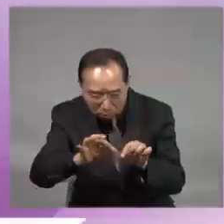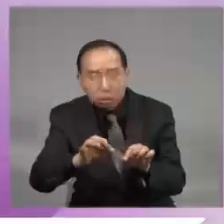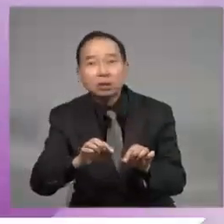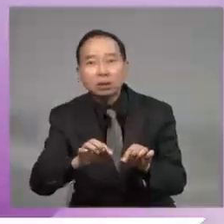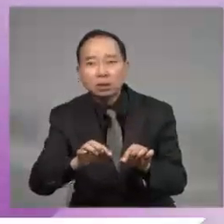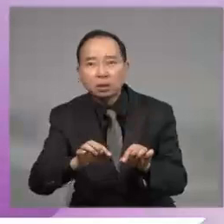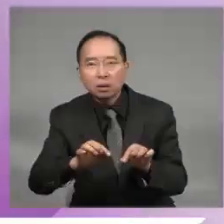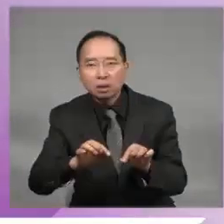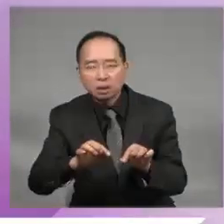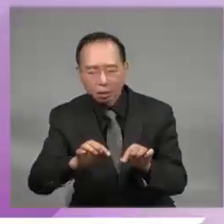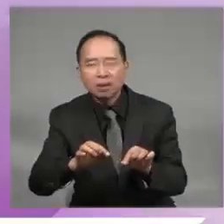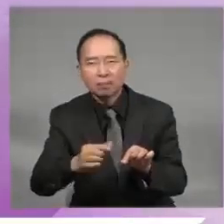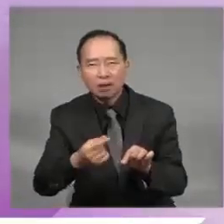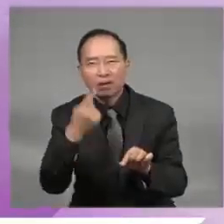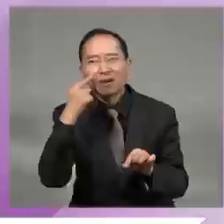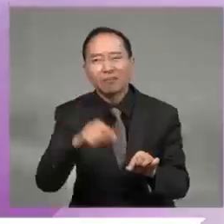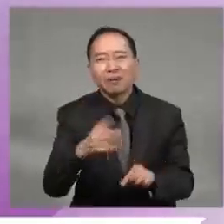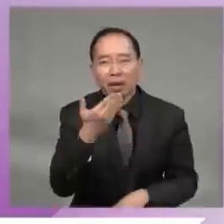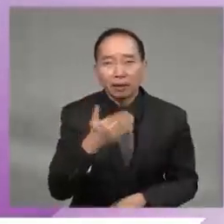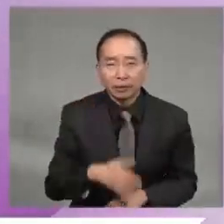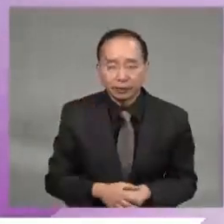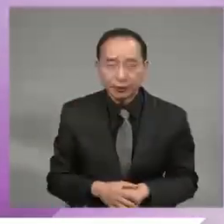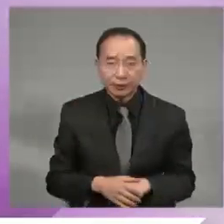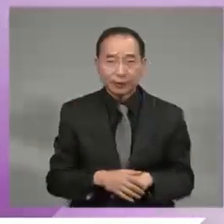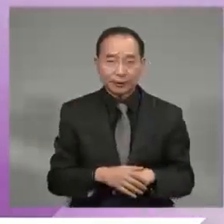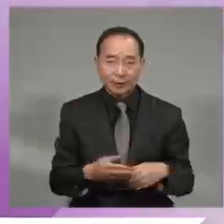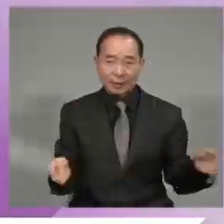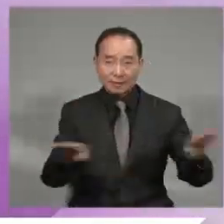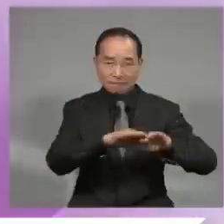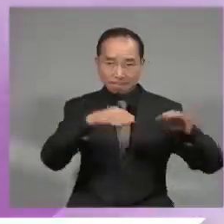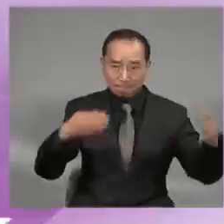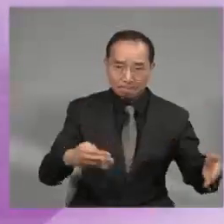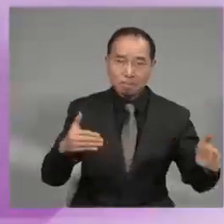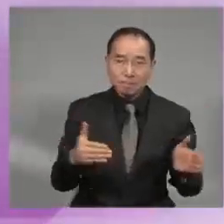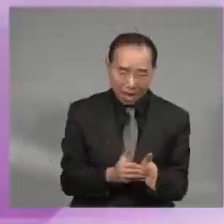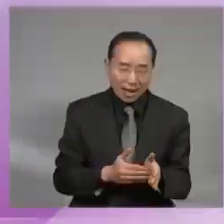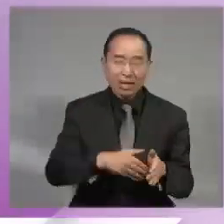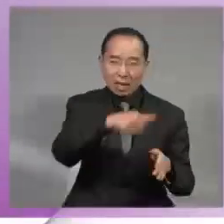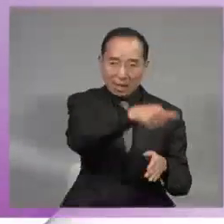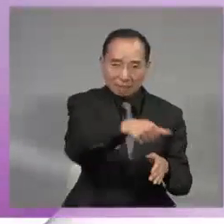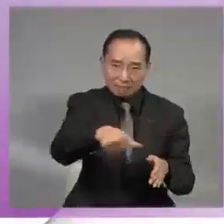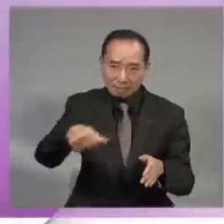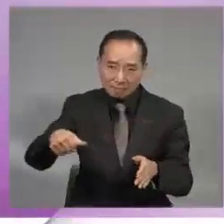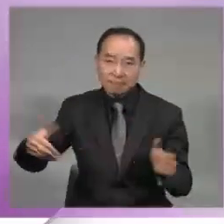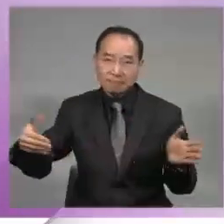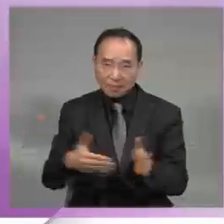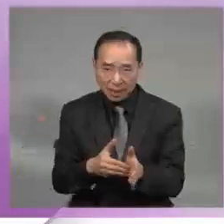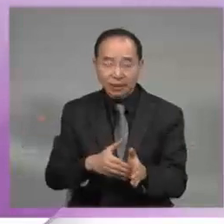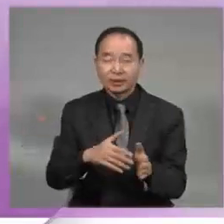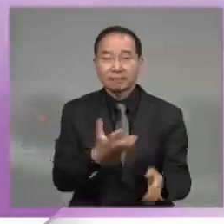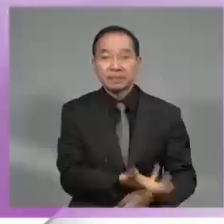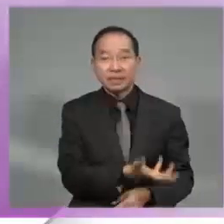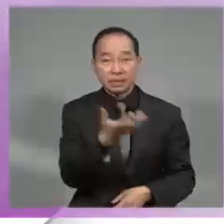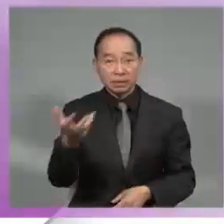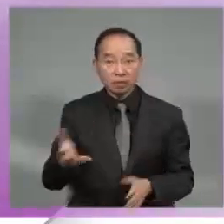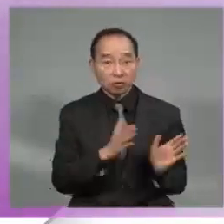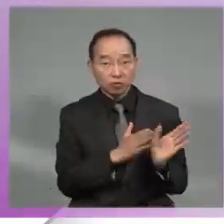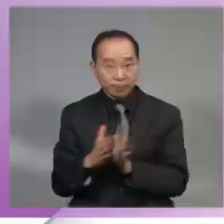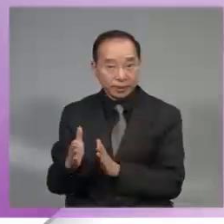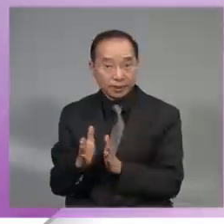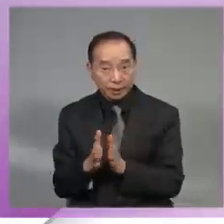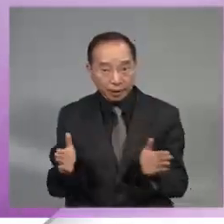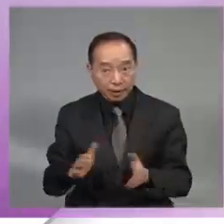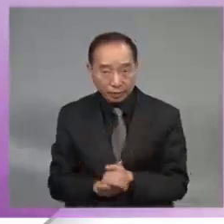예. 자, 저렇게 꼼꼼하게 봉인 봉함을 해서 네. 이제 이송 네. 작업을 시작하겠군요. 이제 저렇게 네.